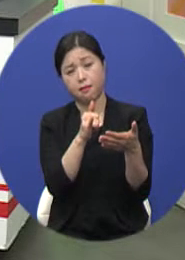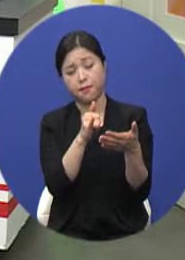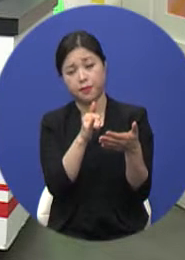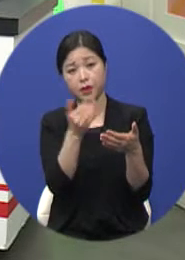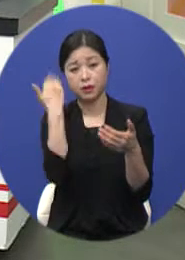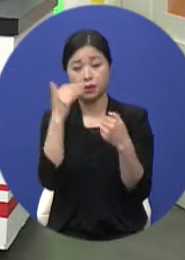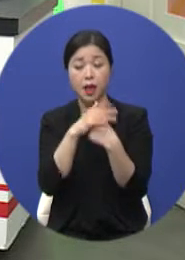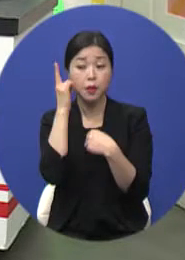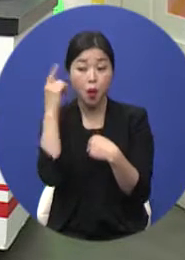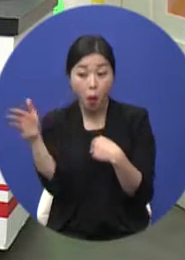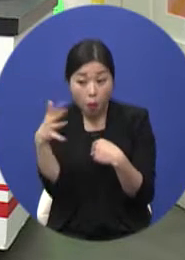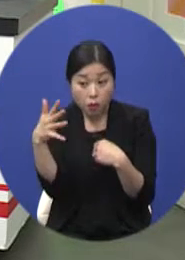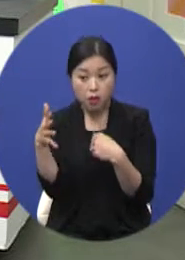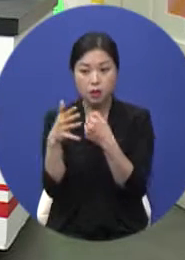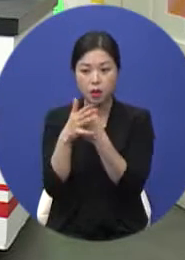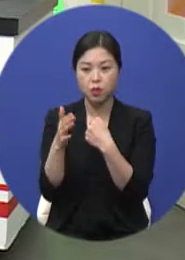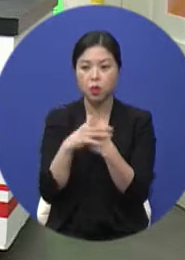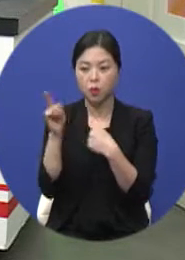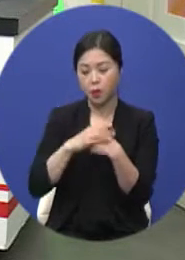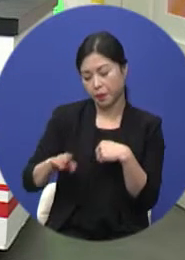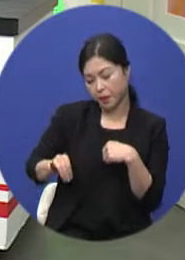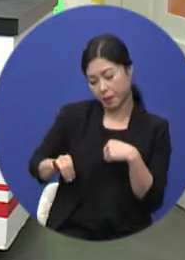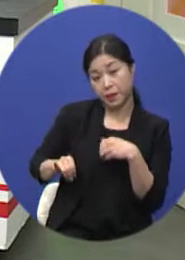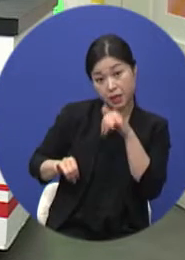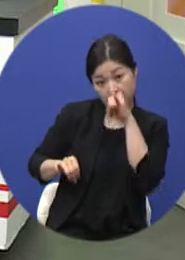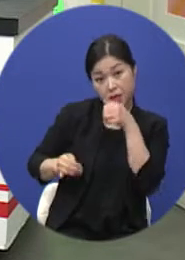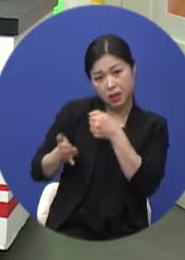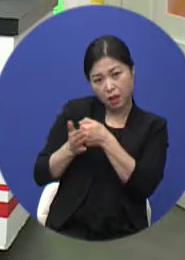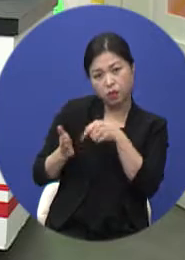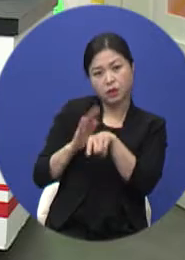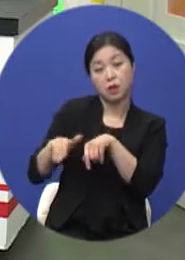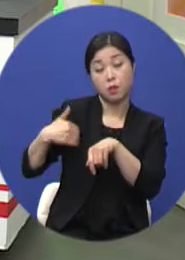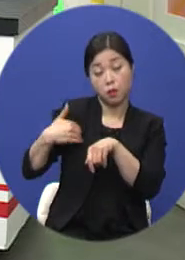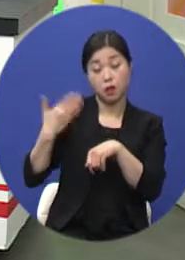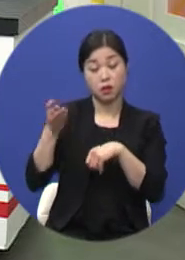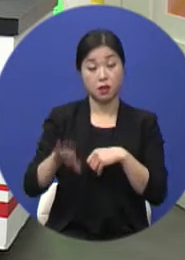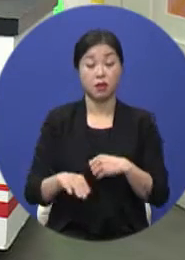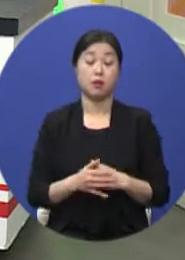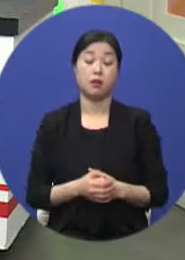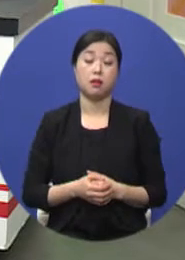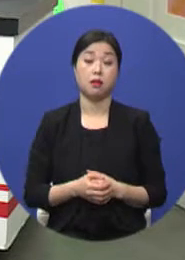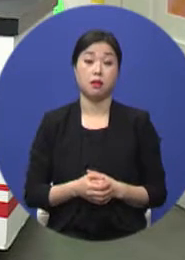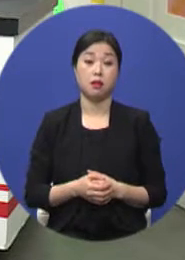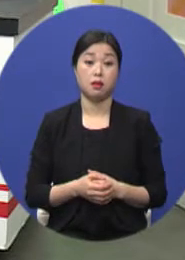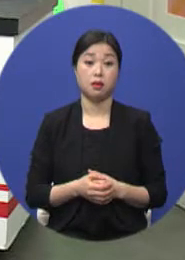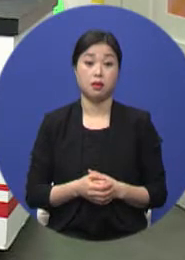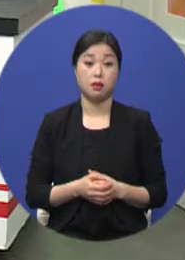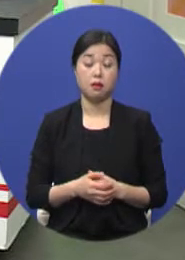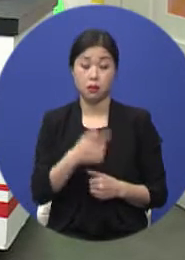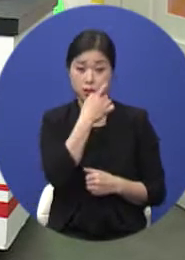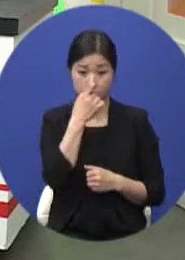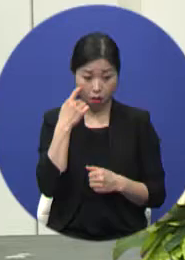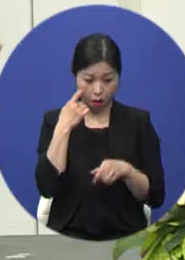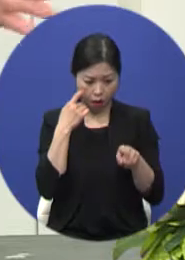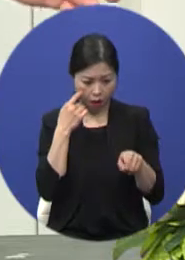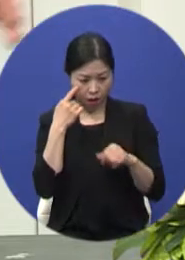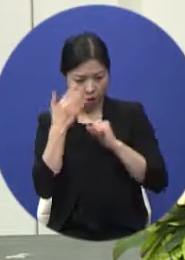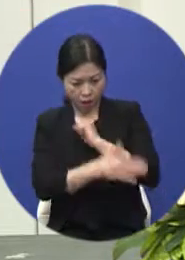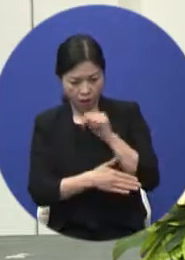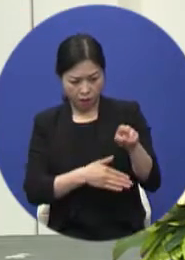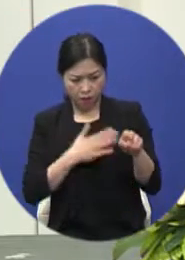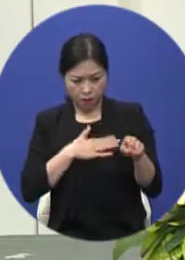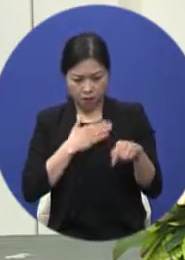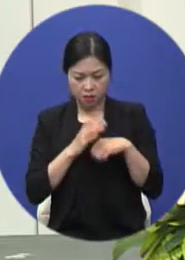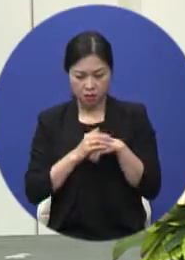그전에는 핸드폰이 없 핸드폰이 뭐 삐삐 같은 게 있었고 그랬지만 야, 이제 증거를 알게 되면서 이제 부부 관계도 네.